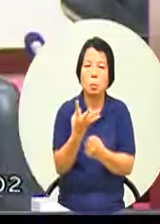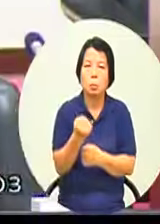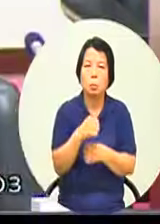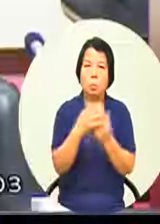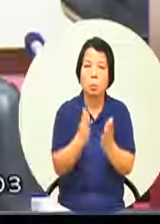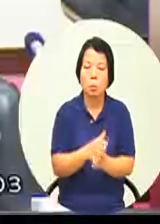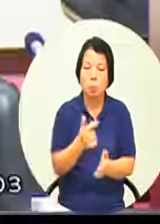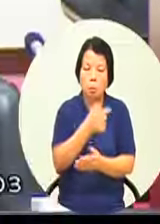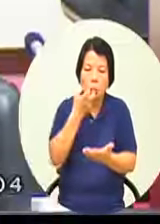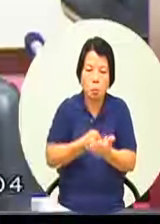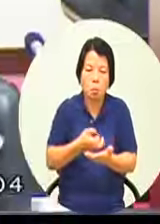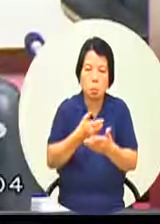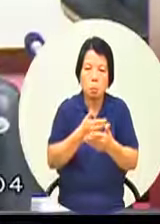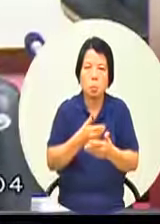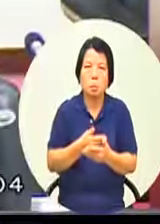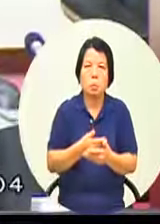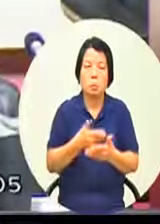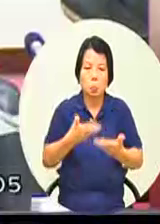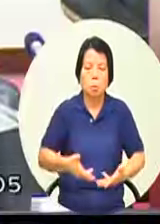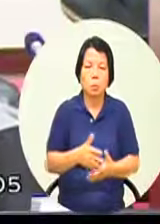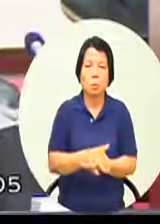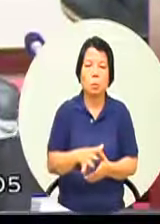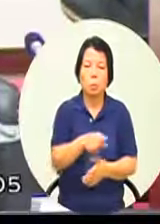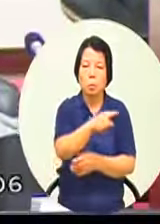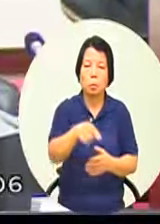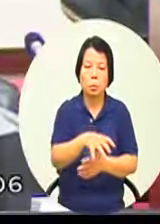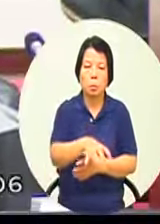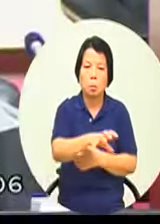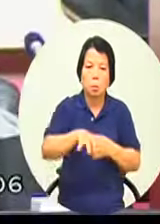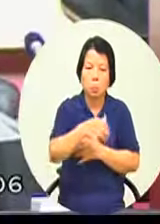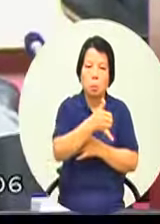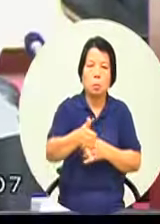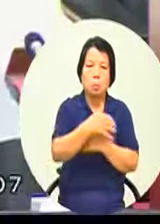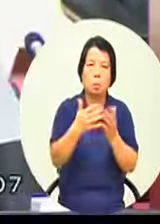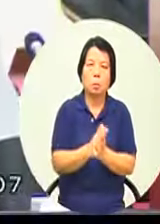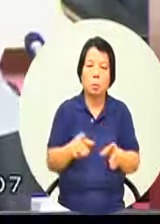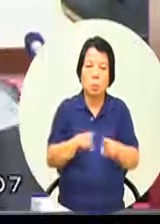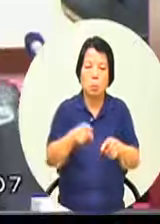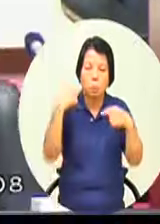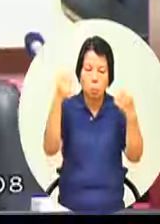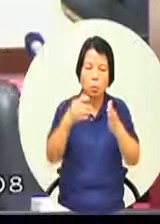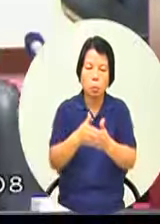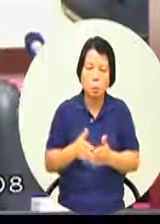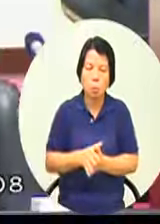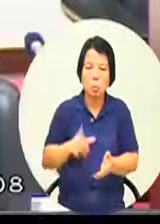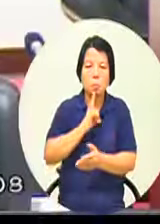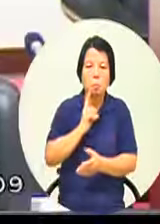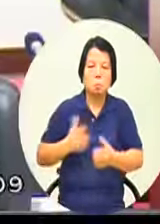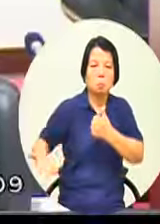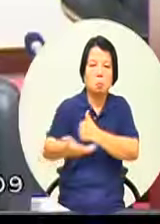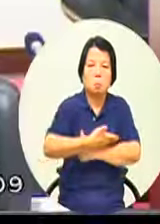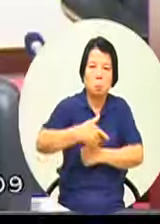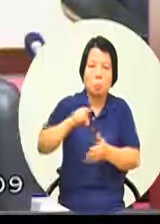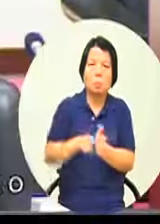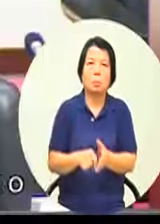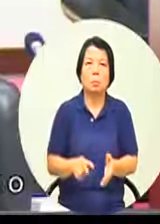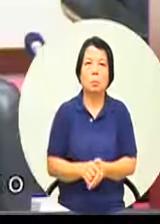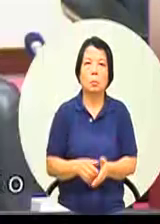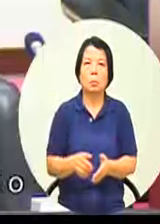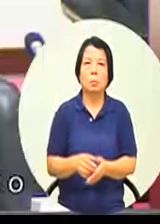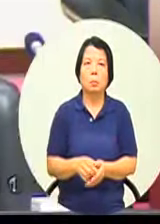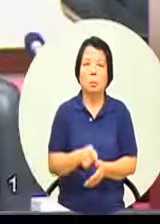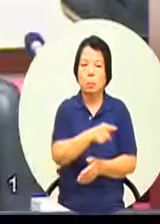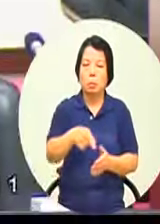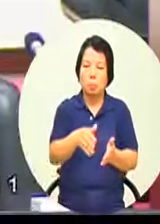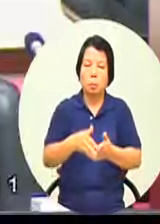常的严重吼，大家都知道吼，农民平常啊，只要丰收的时候，他们都要有时候